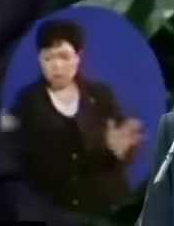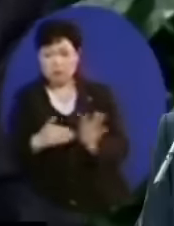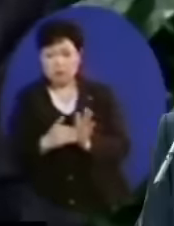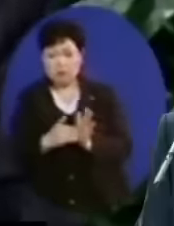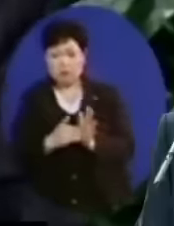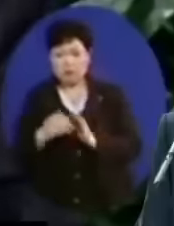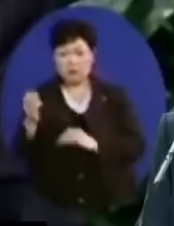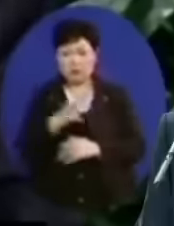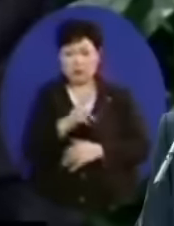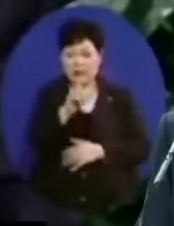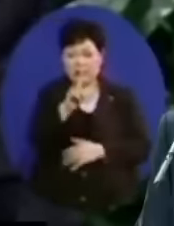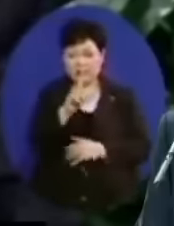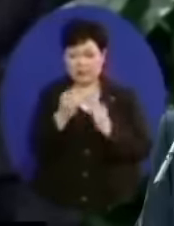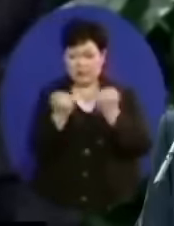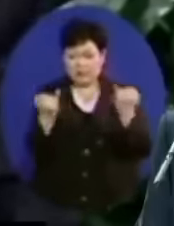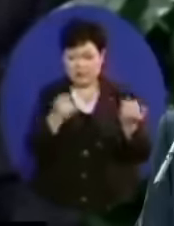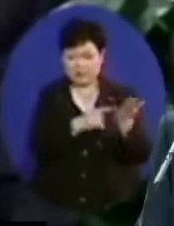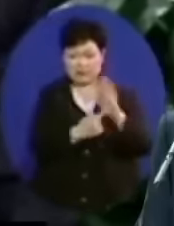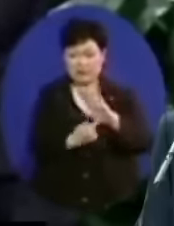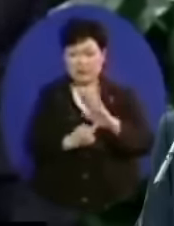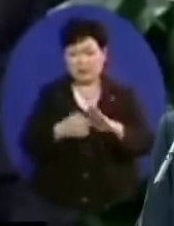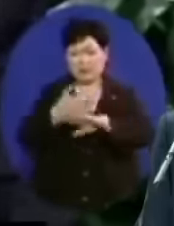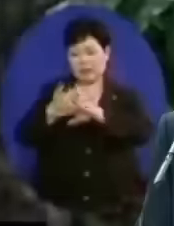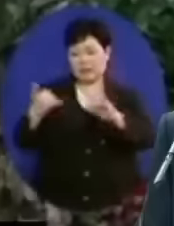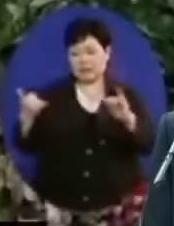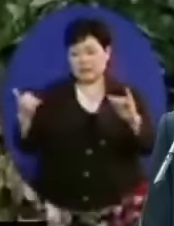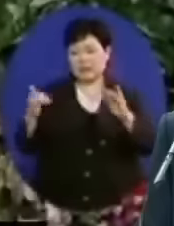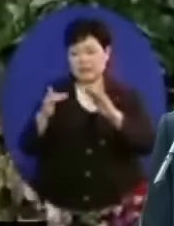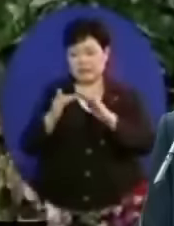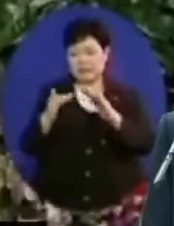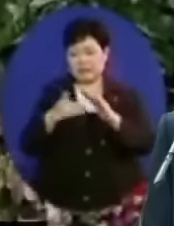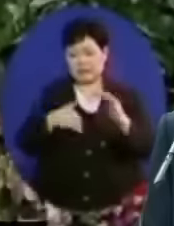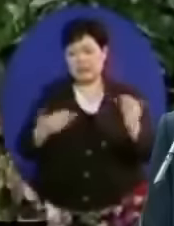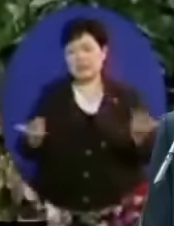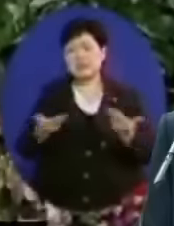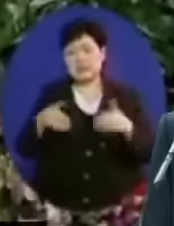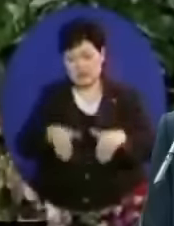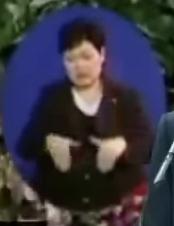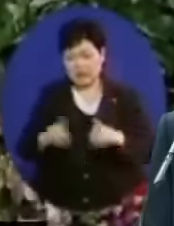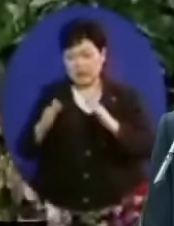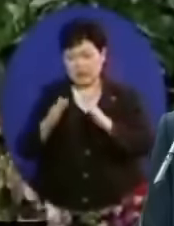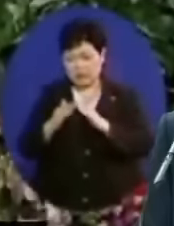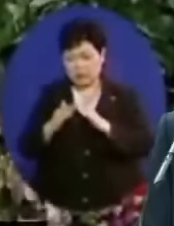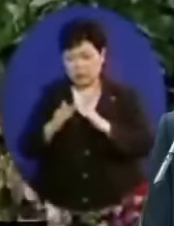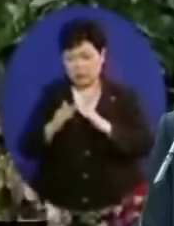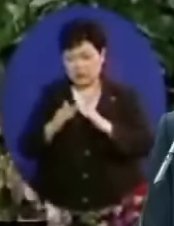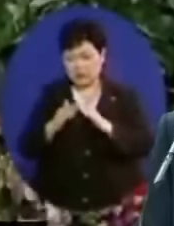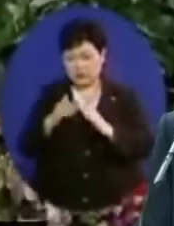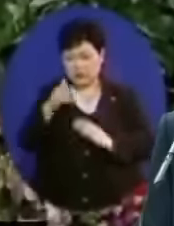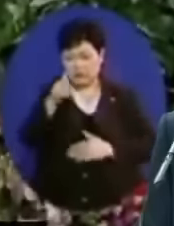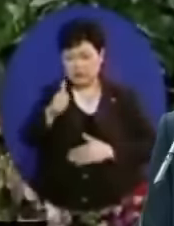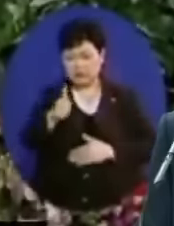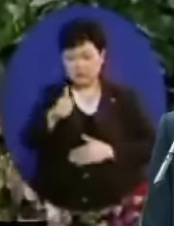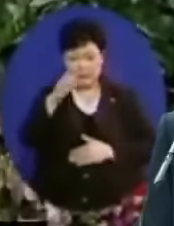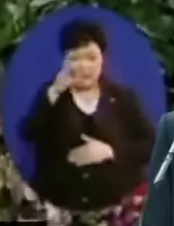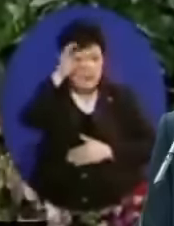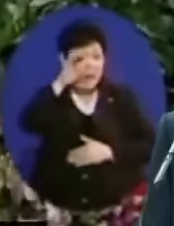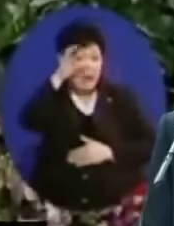그랬더니 또 한 여인이 성도들 앞에 났으며, 저는 남의 집에서 일하는 사람입니다. 그런데 주인집 계란 한 줄을 주인이